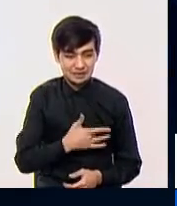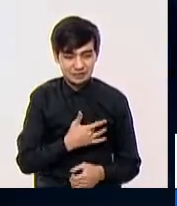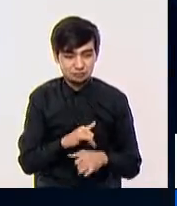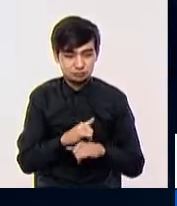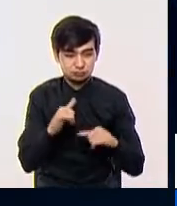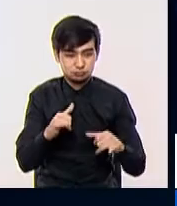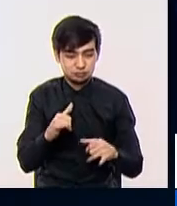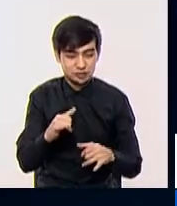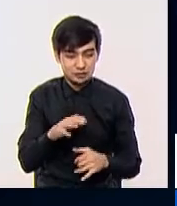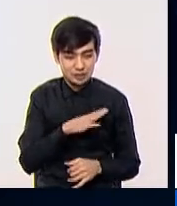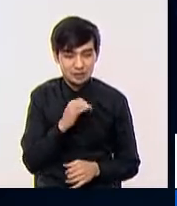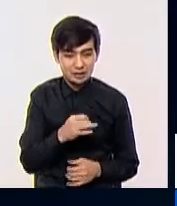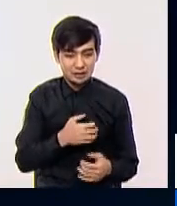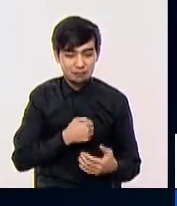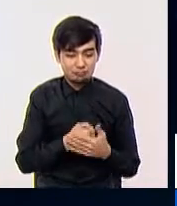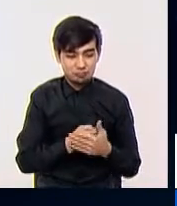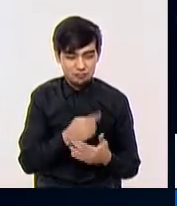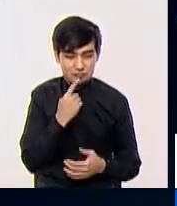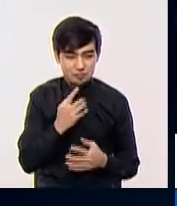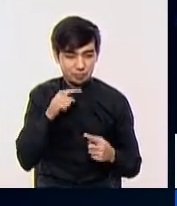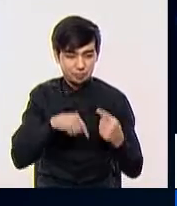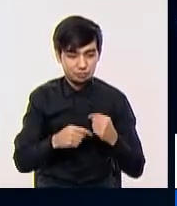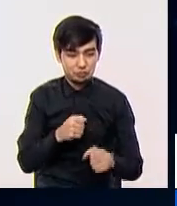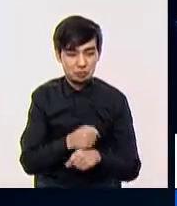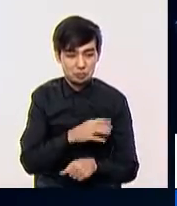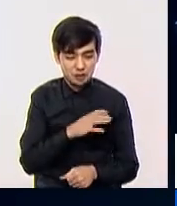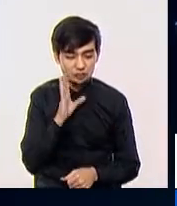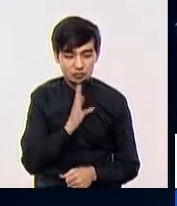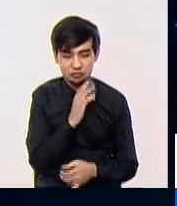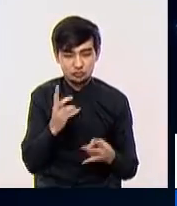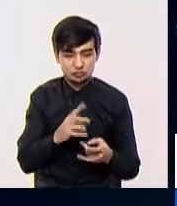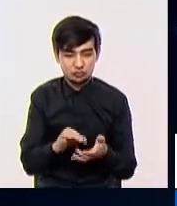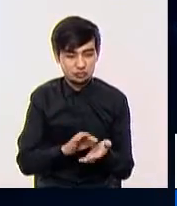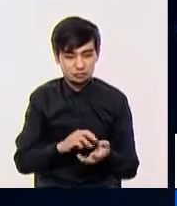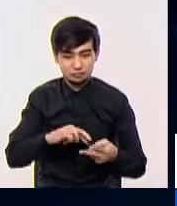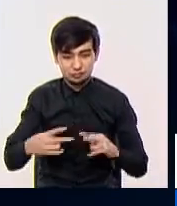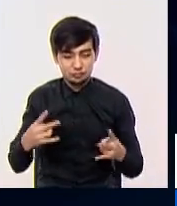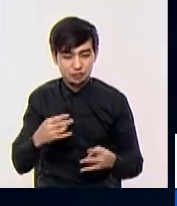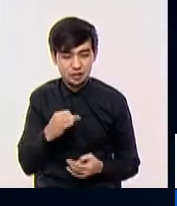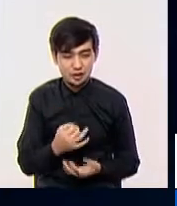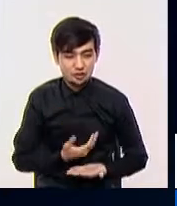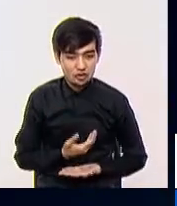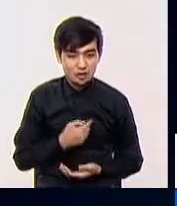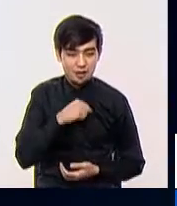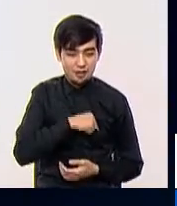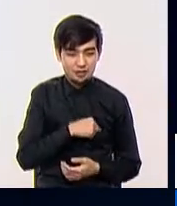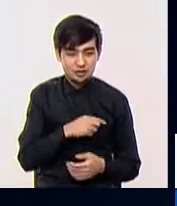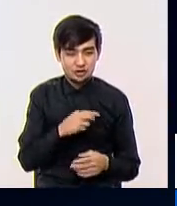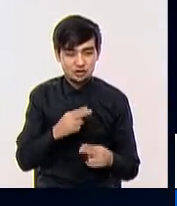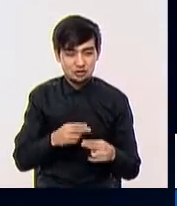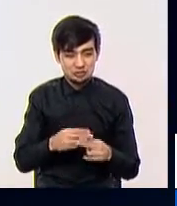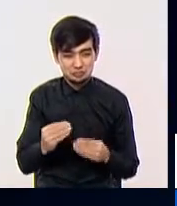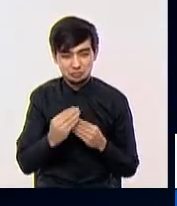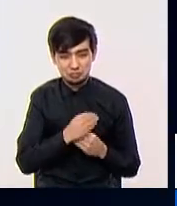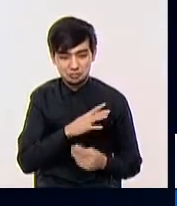в размерах и перестало качать кровь. Сейчас женщине срочно нужна трансплантация. Каково это жить с механическим сердцем